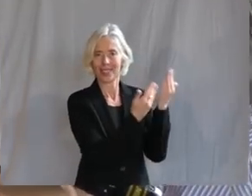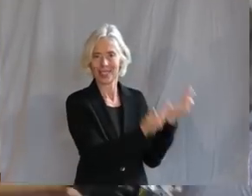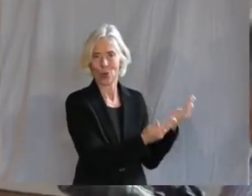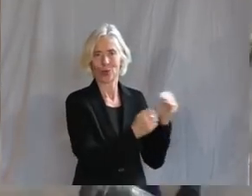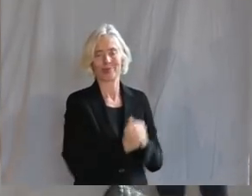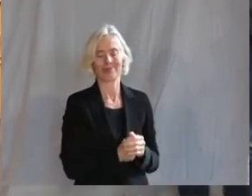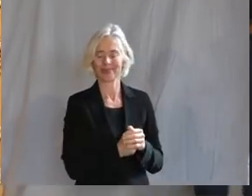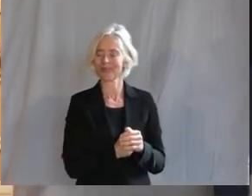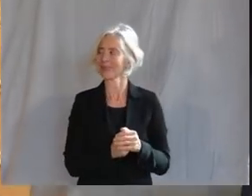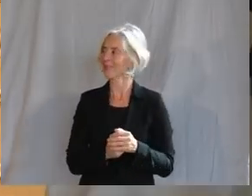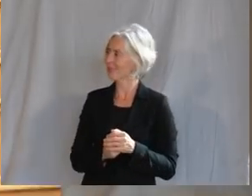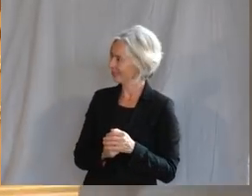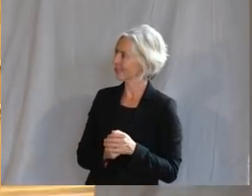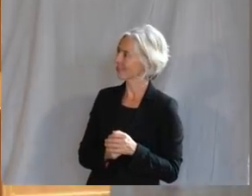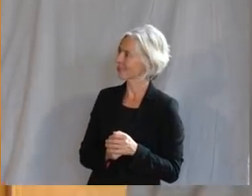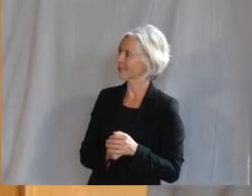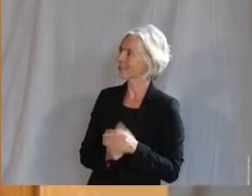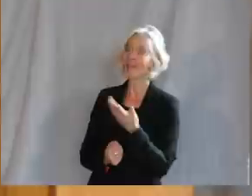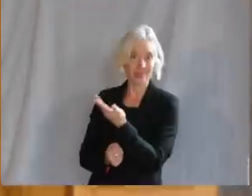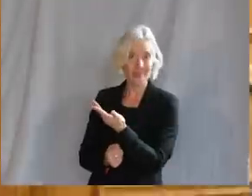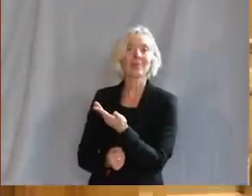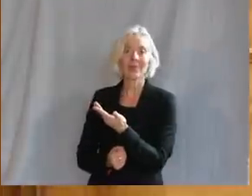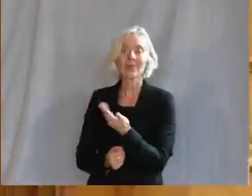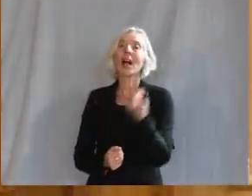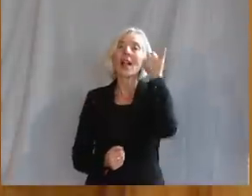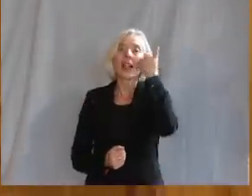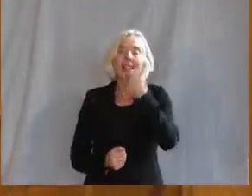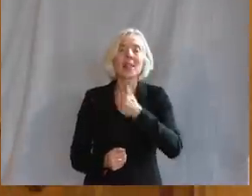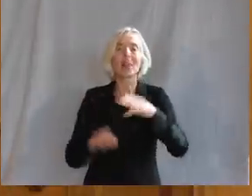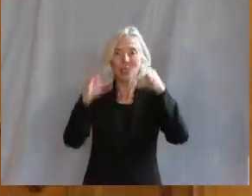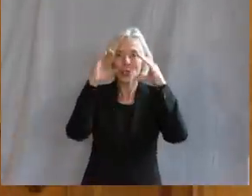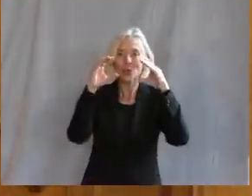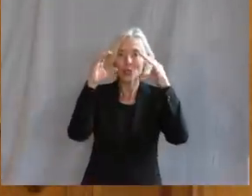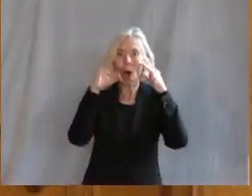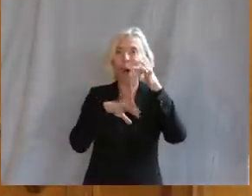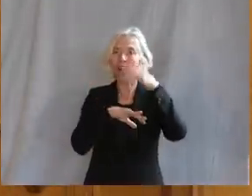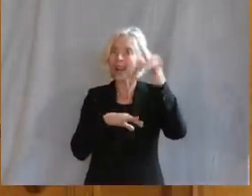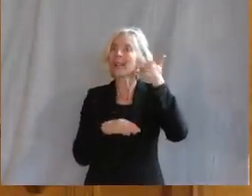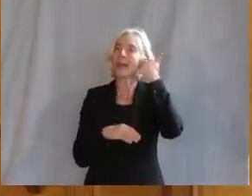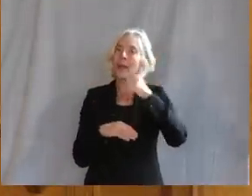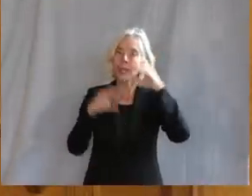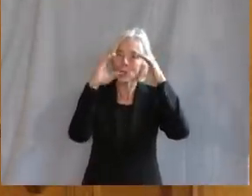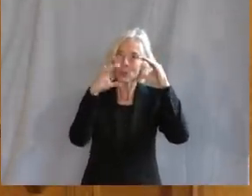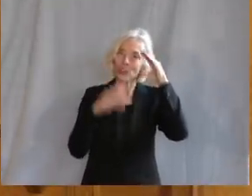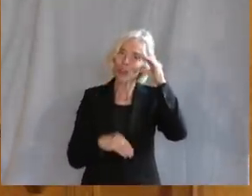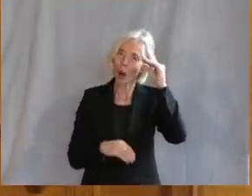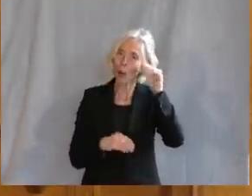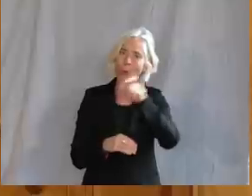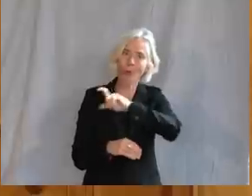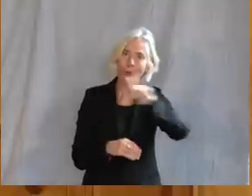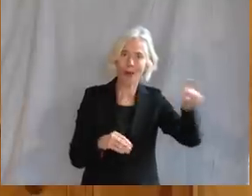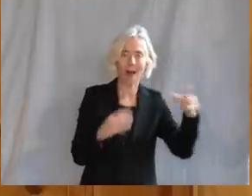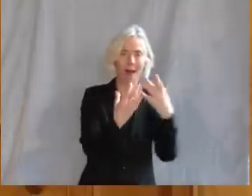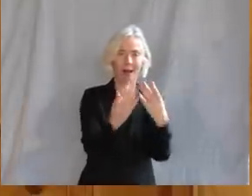Ja, liebe Zuschauerinnen und Zuschauer, ein herzliches Willkommen auch von meiner Seite. Unser Ziel ist es natürlich,